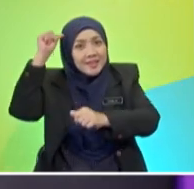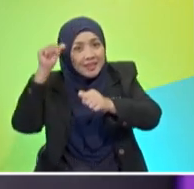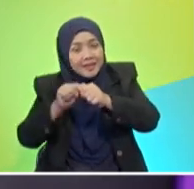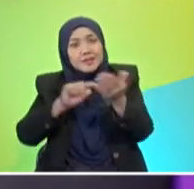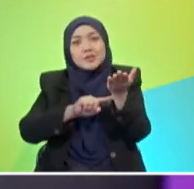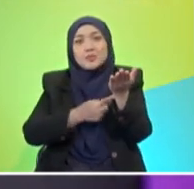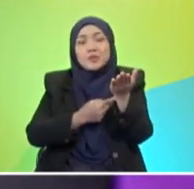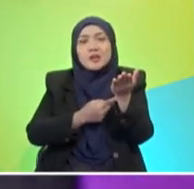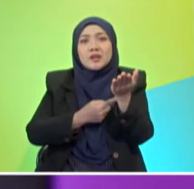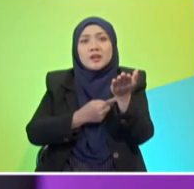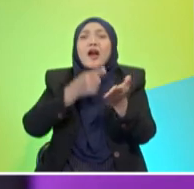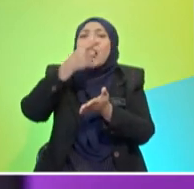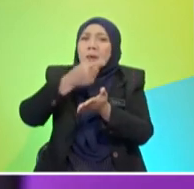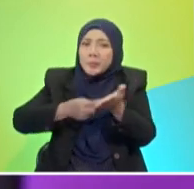tadi.